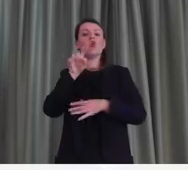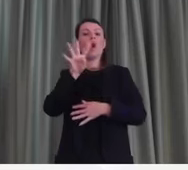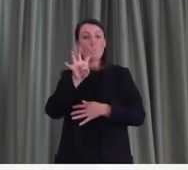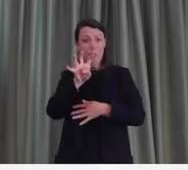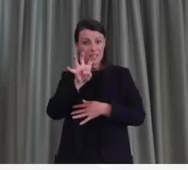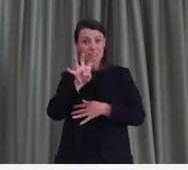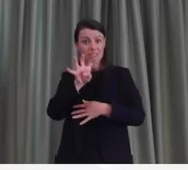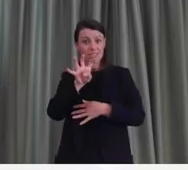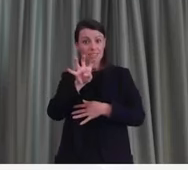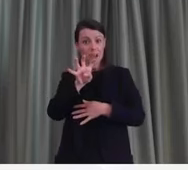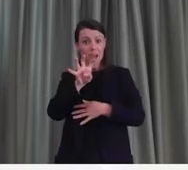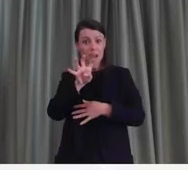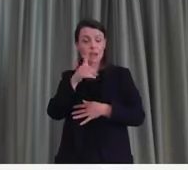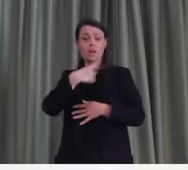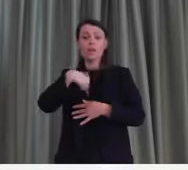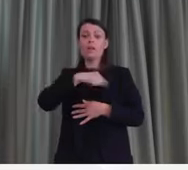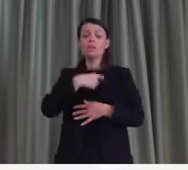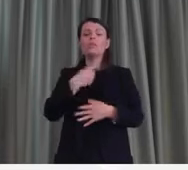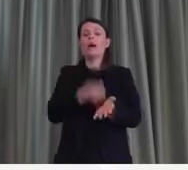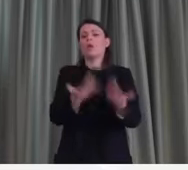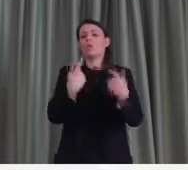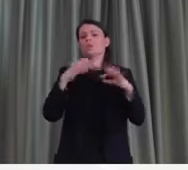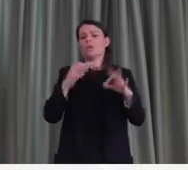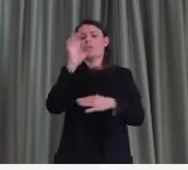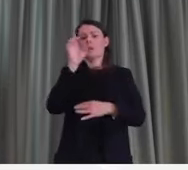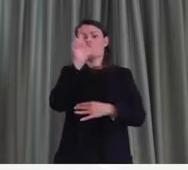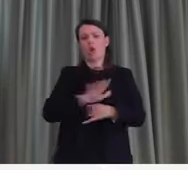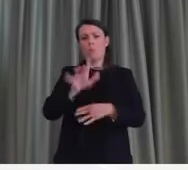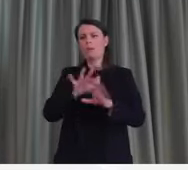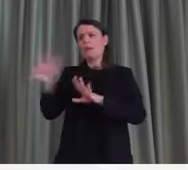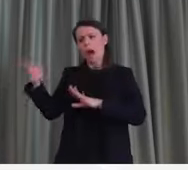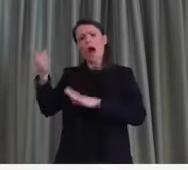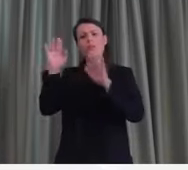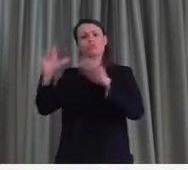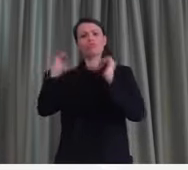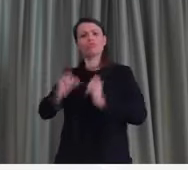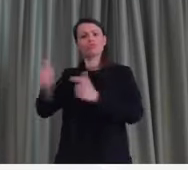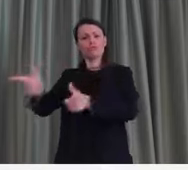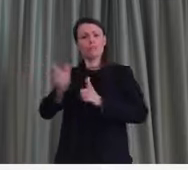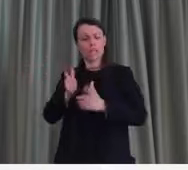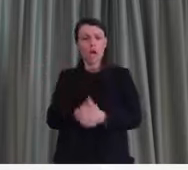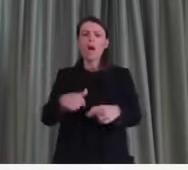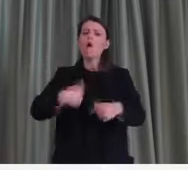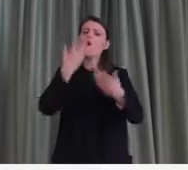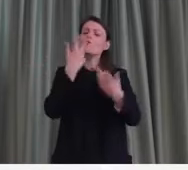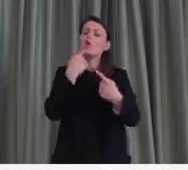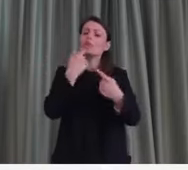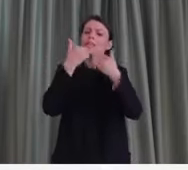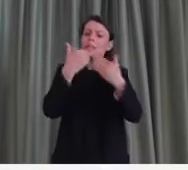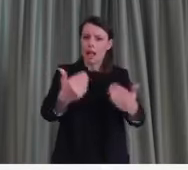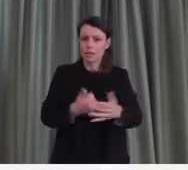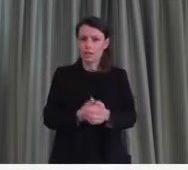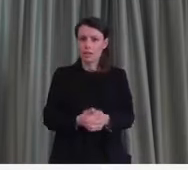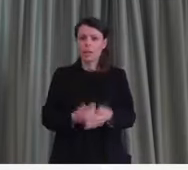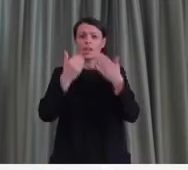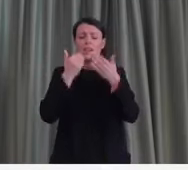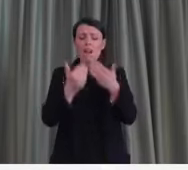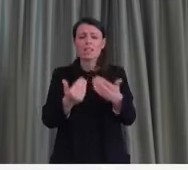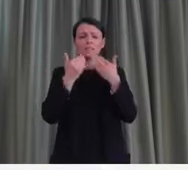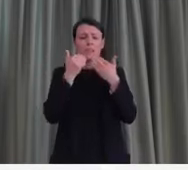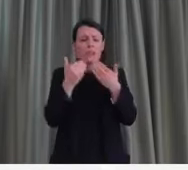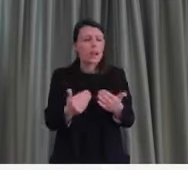acquistati da regione lombardia ora io voglio ringraziare tutti ma proprio tutti coloro